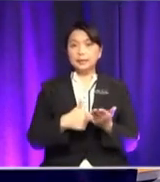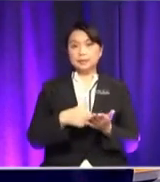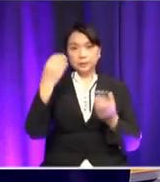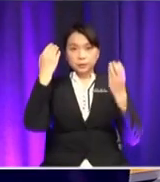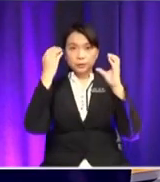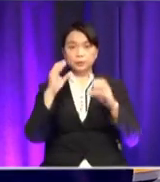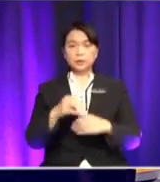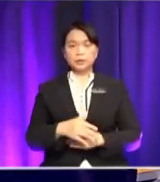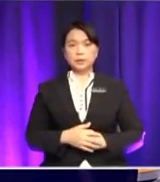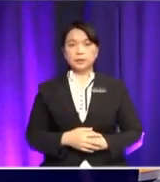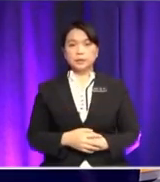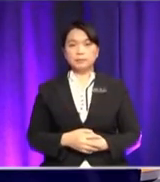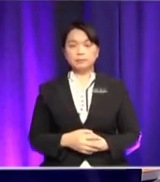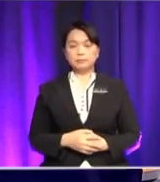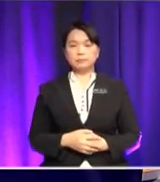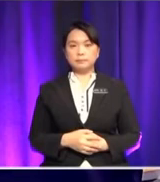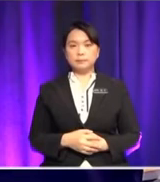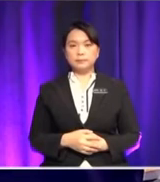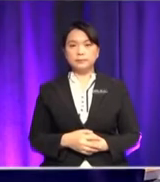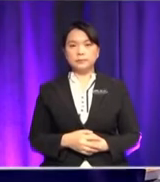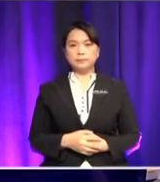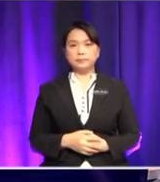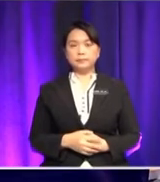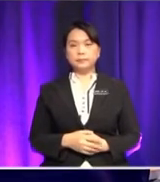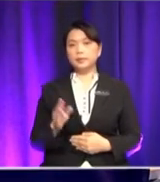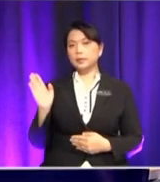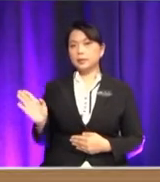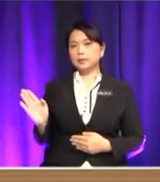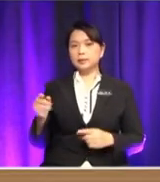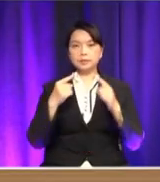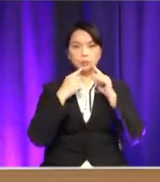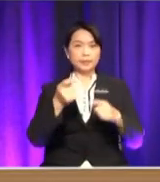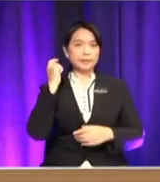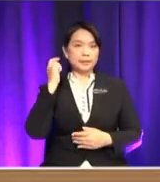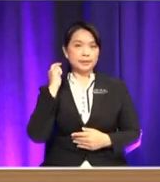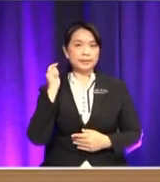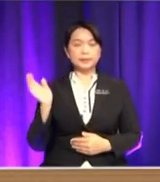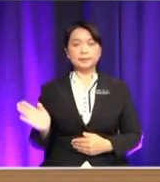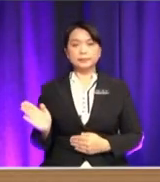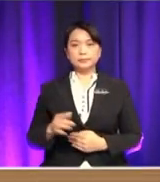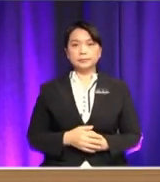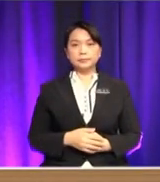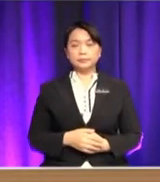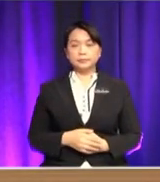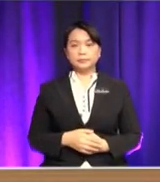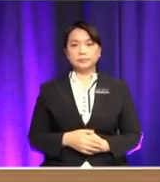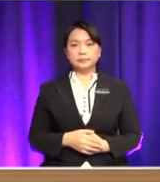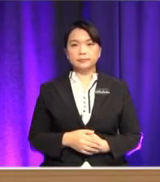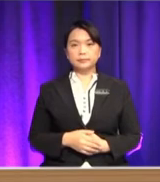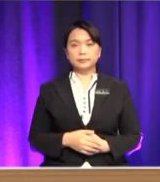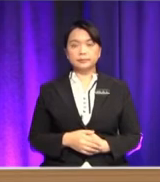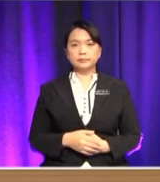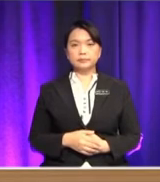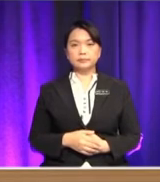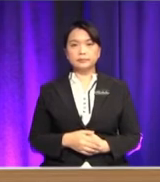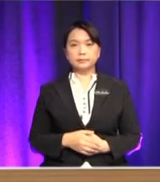oke-oke aja ini adalah hadapan kamu tadi kita dia memang betul Ya udah kamu Oke ini Puncak bereaksi atas lebih kurang